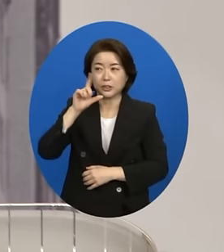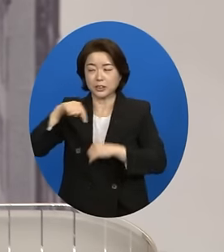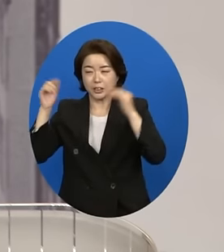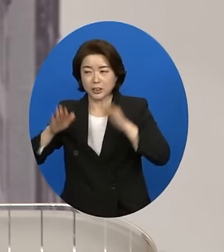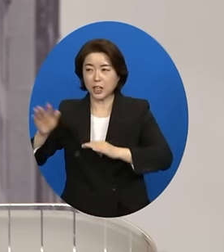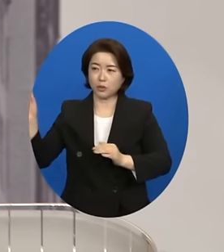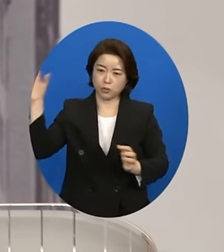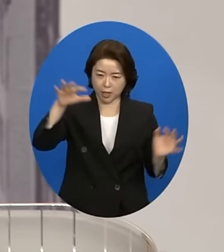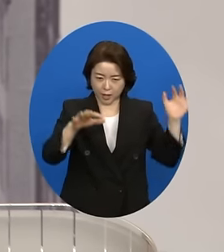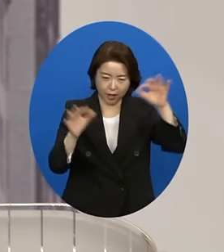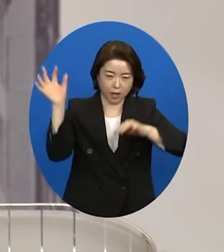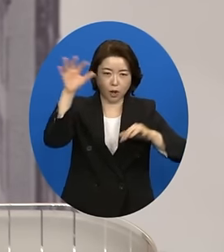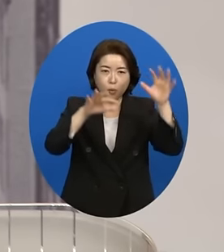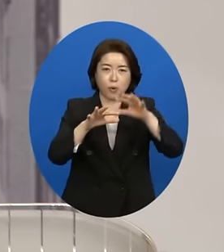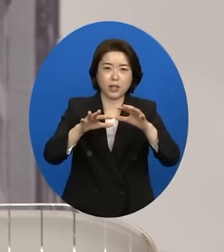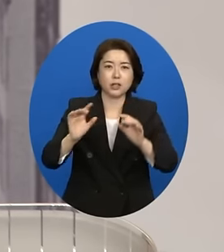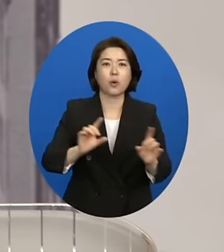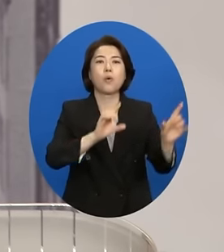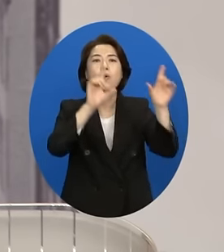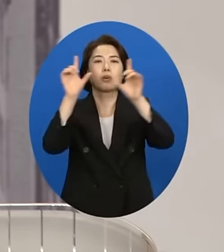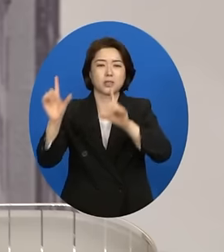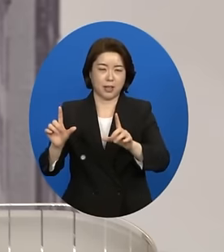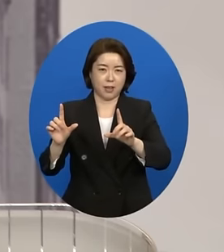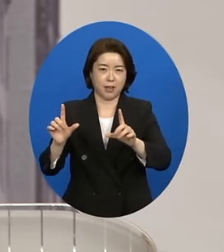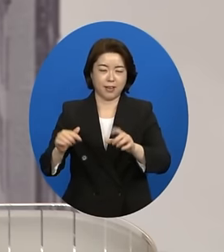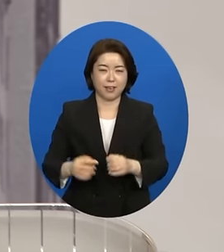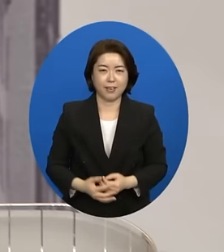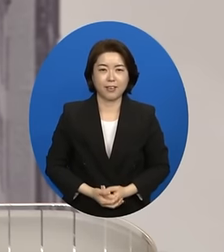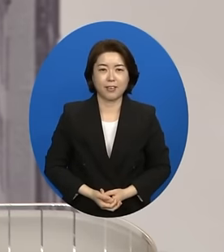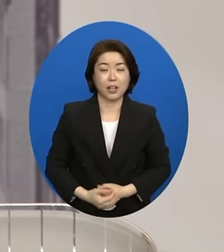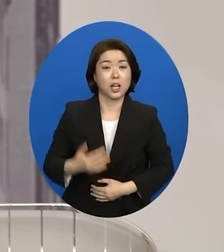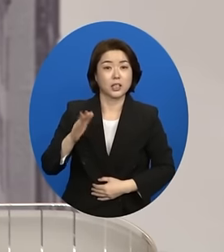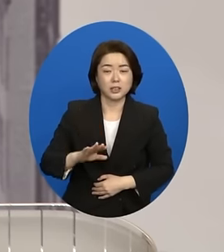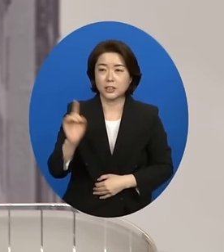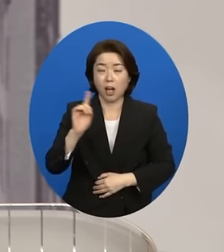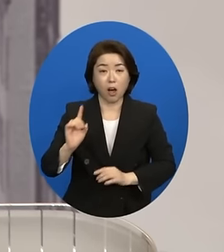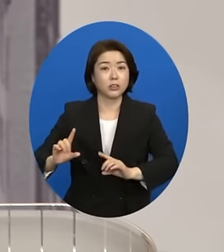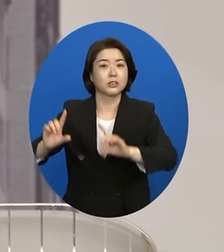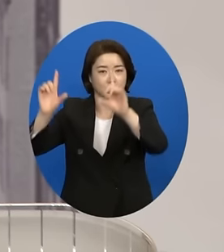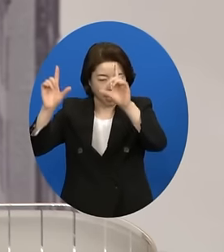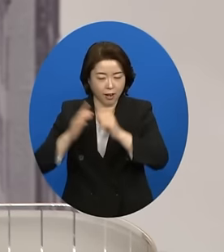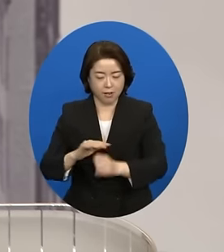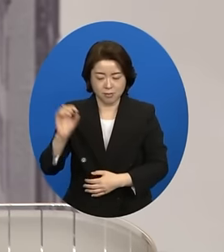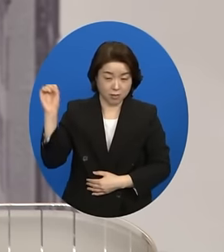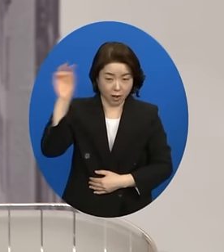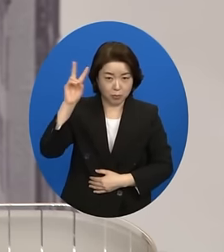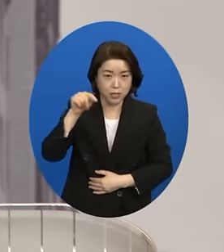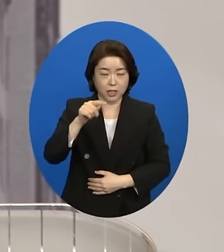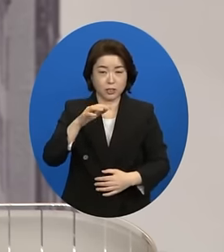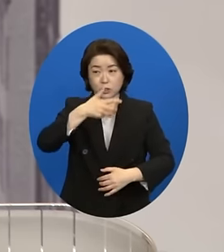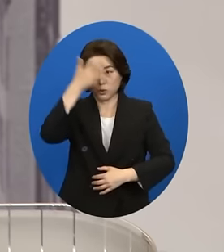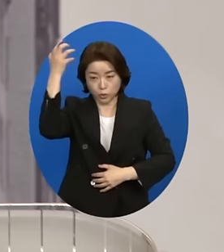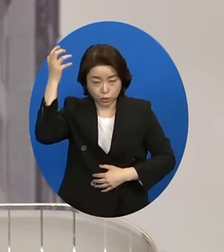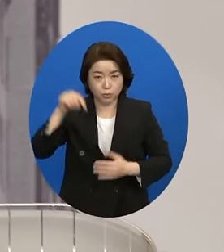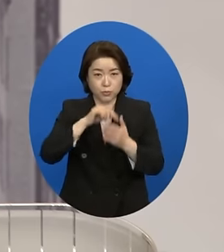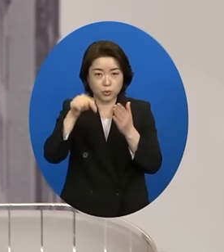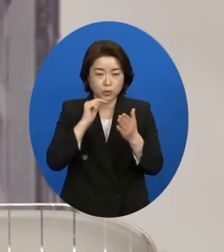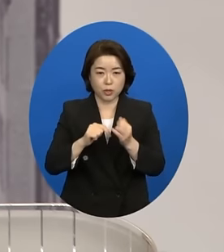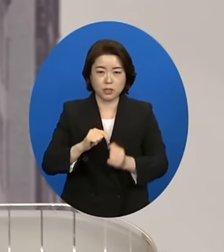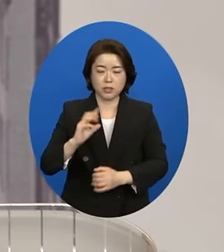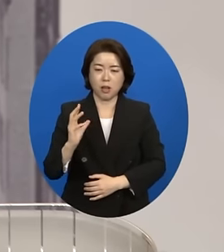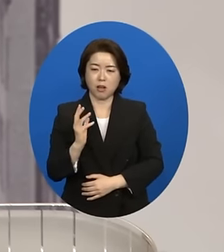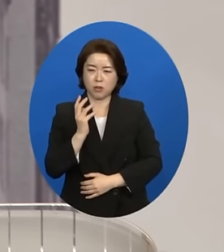모든 생물이 그 나무에서 먹이를 먹게 되는 겁니다. 그런데 어느 날 갑자기 그 꿈에 거룩한 감시